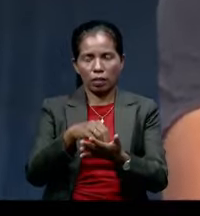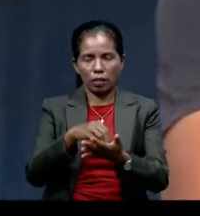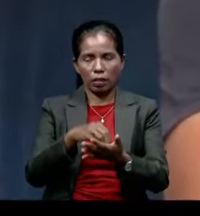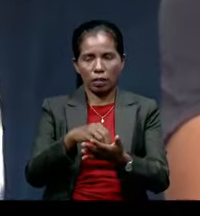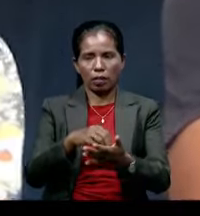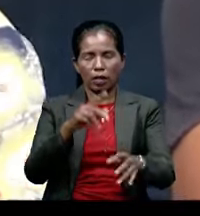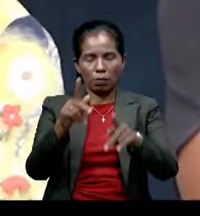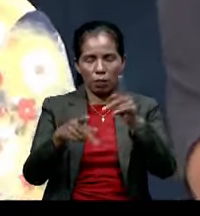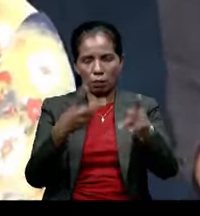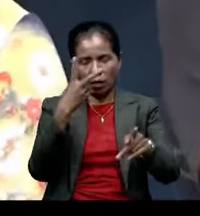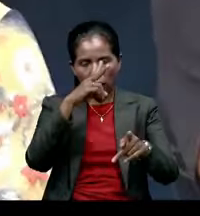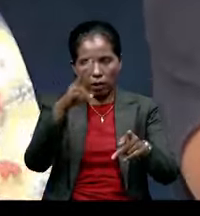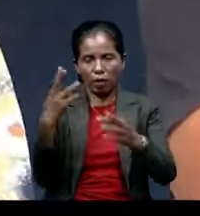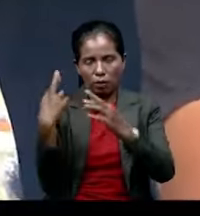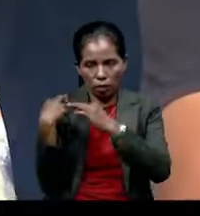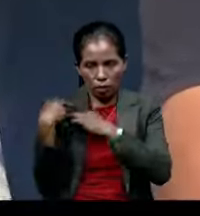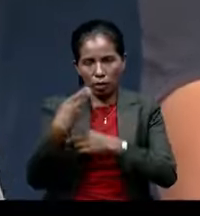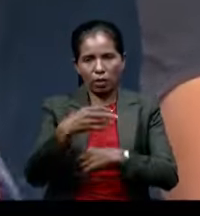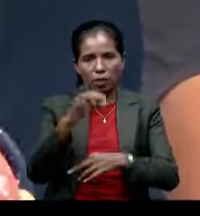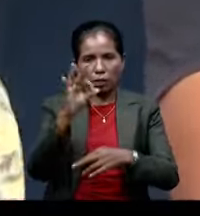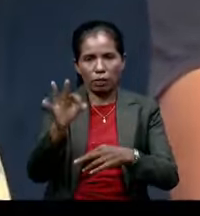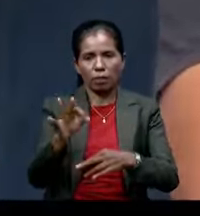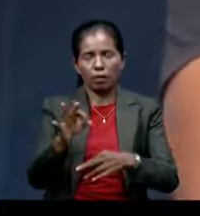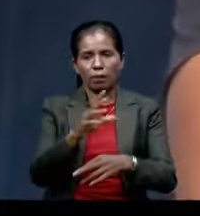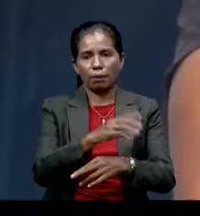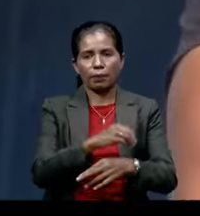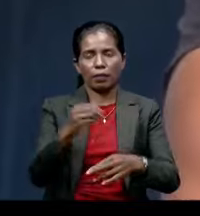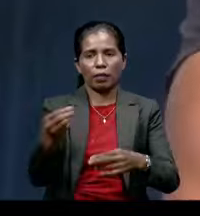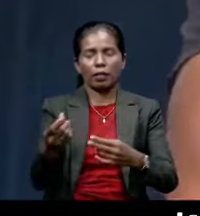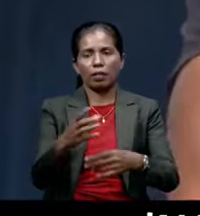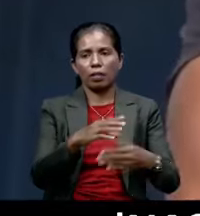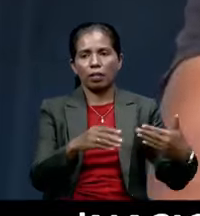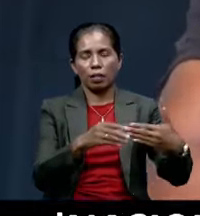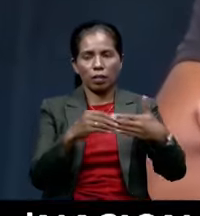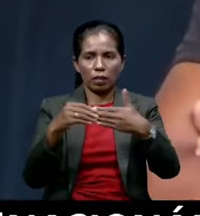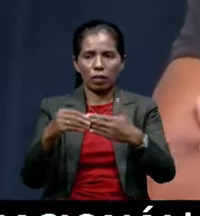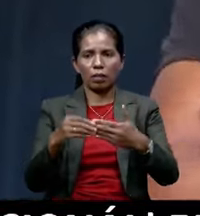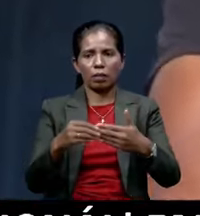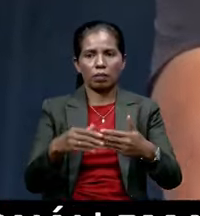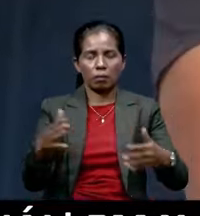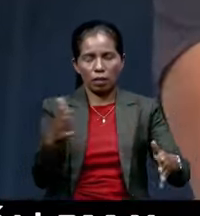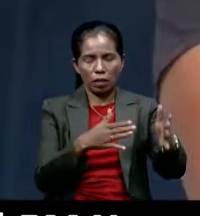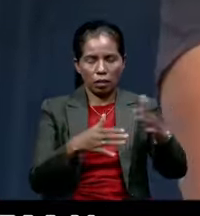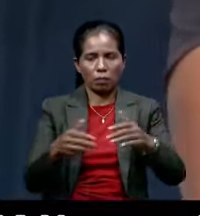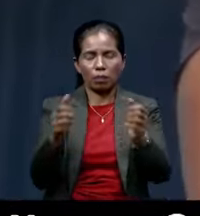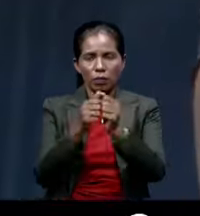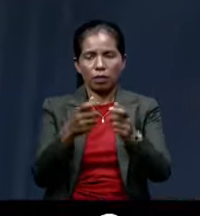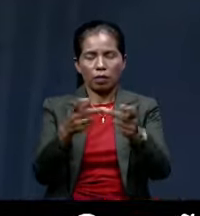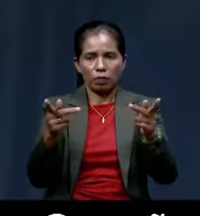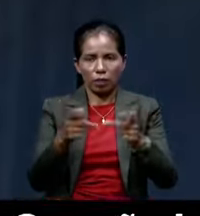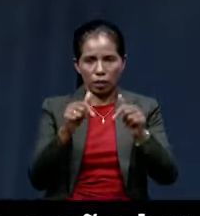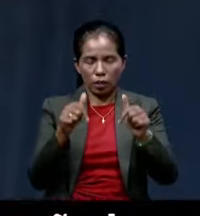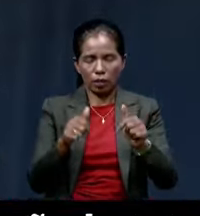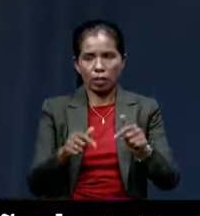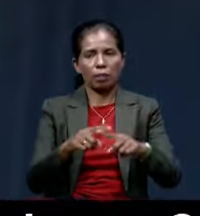hare haris fatin. Benedoris 13 distrik maka mai halibur iha ini. Mabe